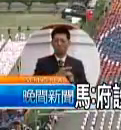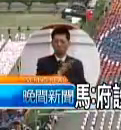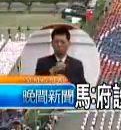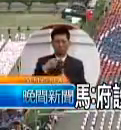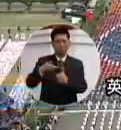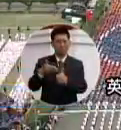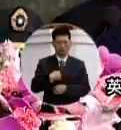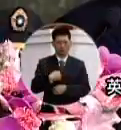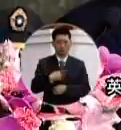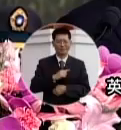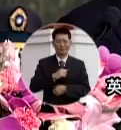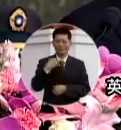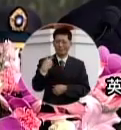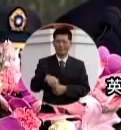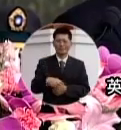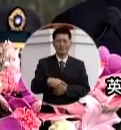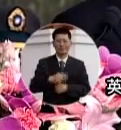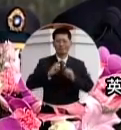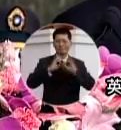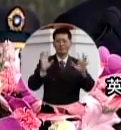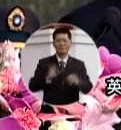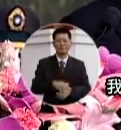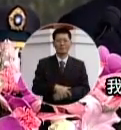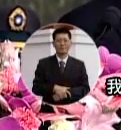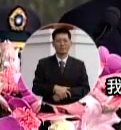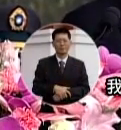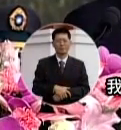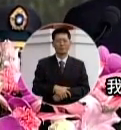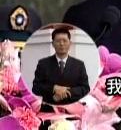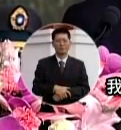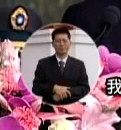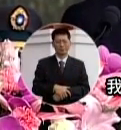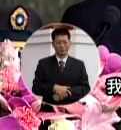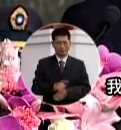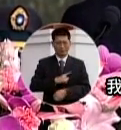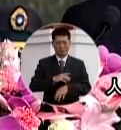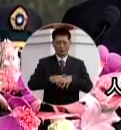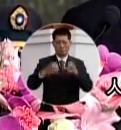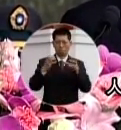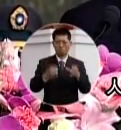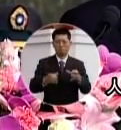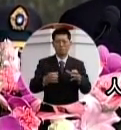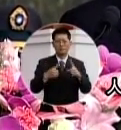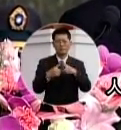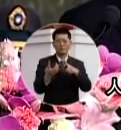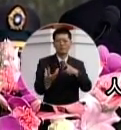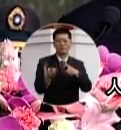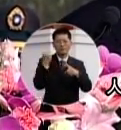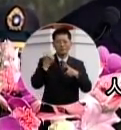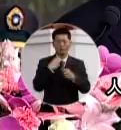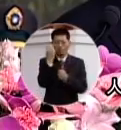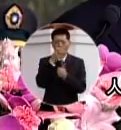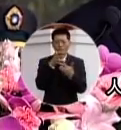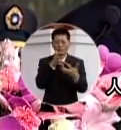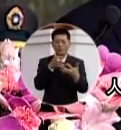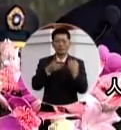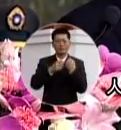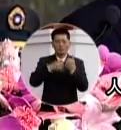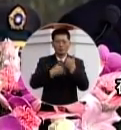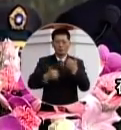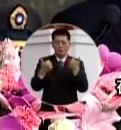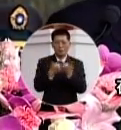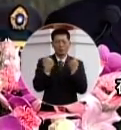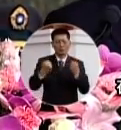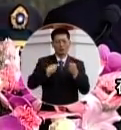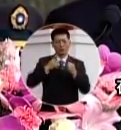九要在此宣布，我们立即会成立人权咨询委员会，在总统府